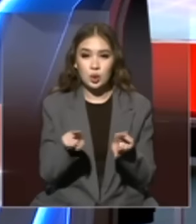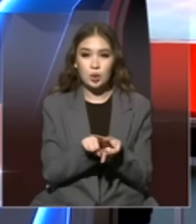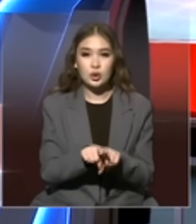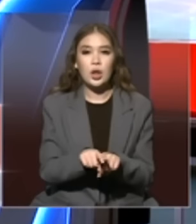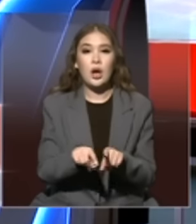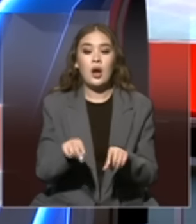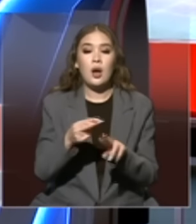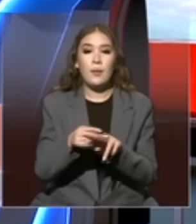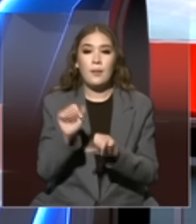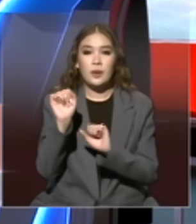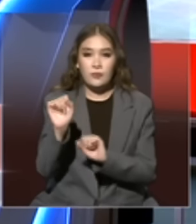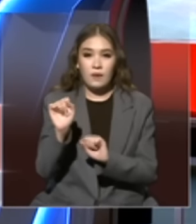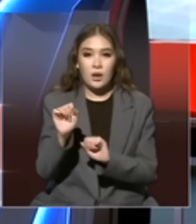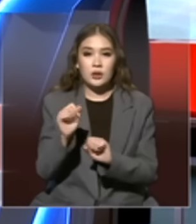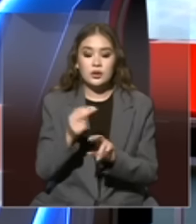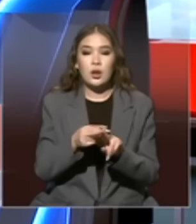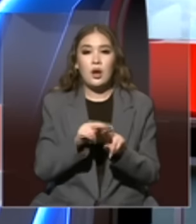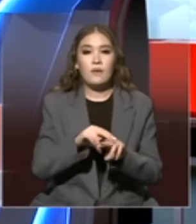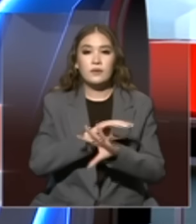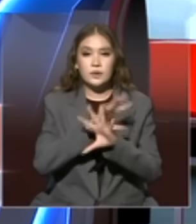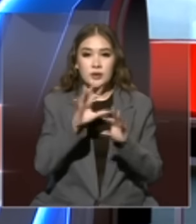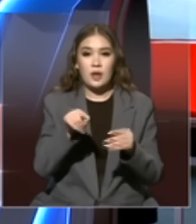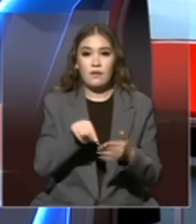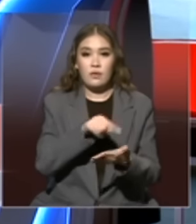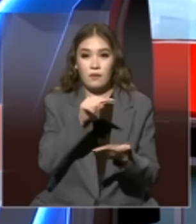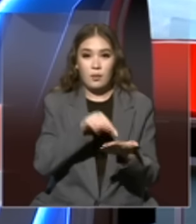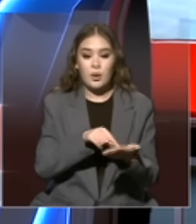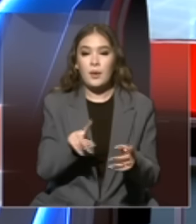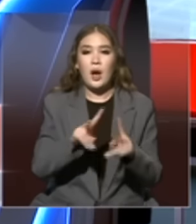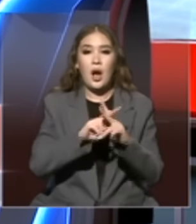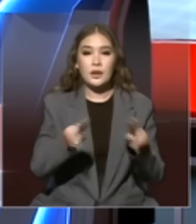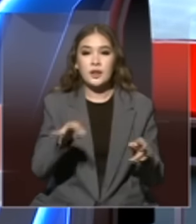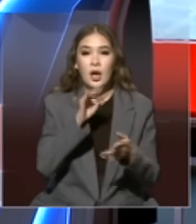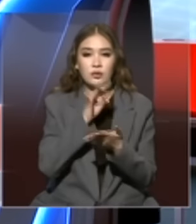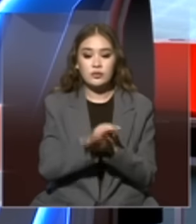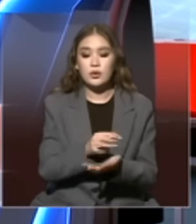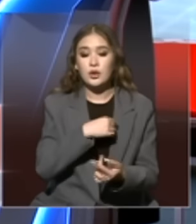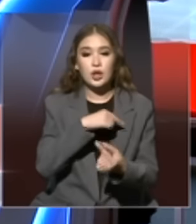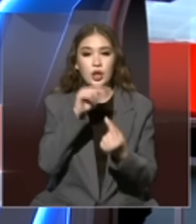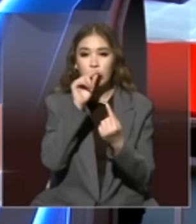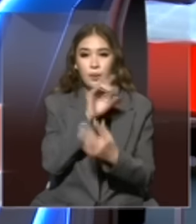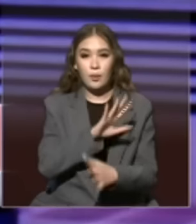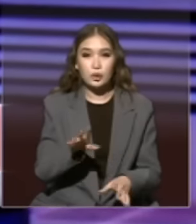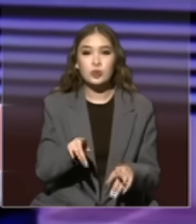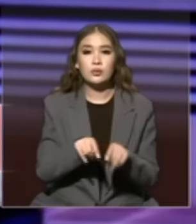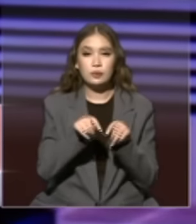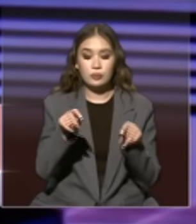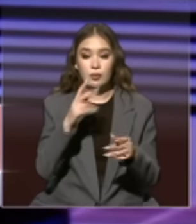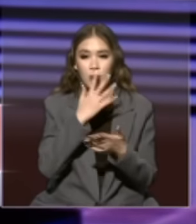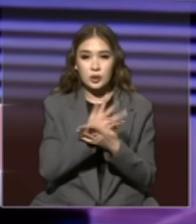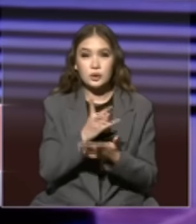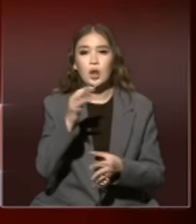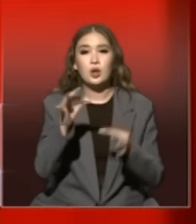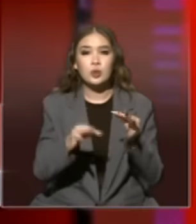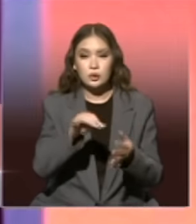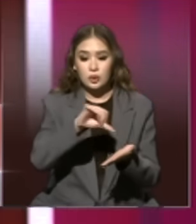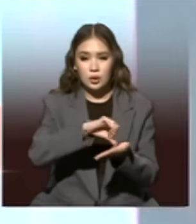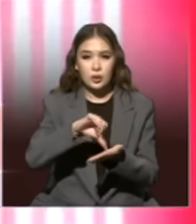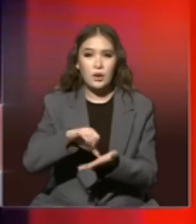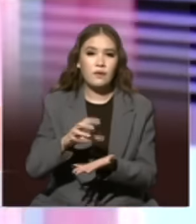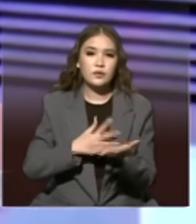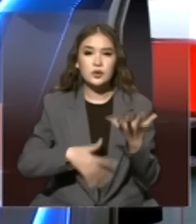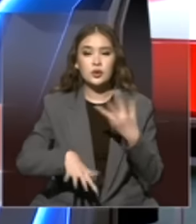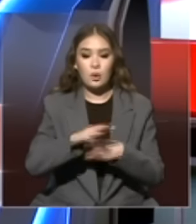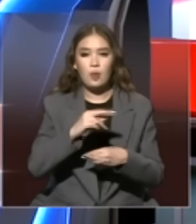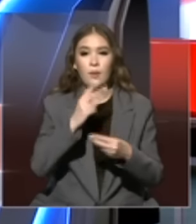де сұрақ бір жерден туындаған сұраққа бірдей жауап берді. Иә, біз қарсы емеспіз, алқа билерімен өтуіне қарсы емес, ашық болуына